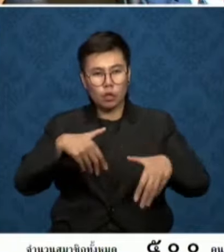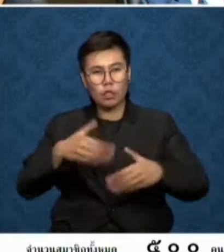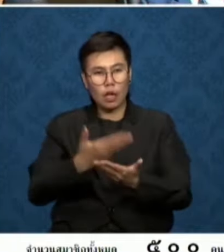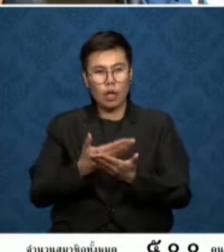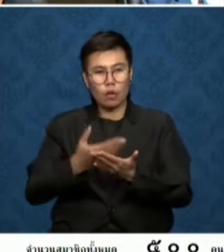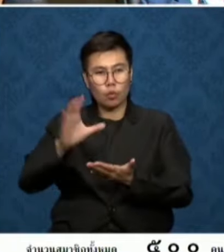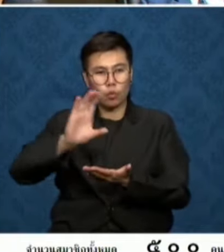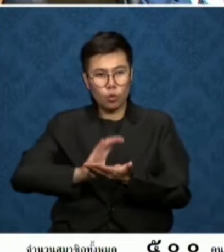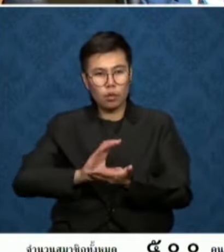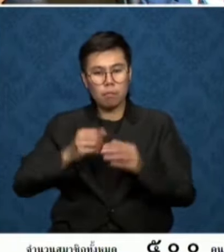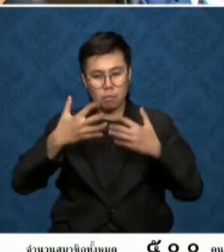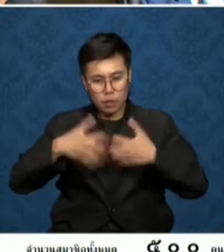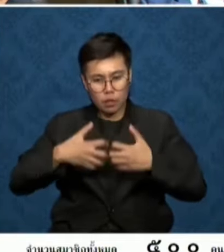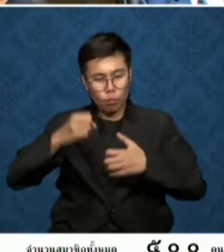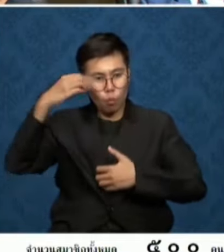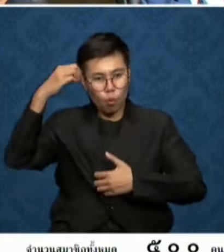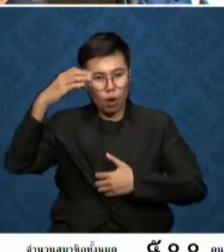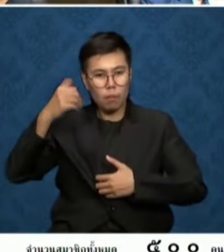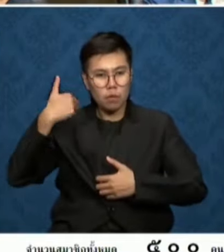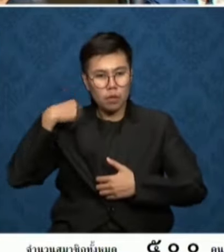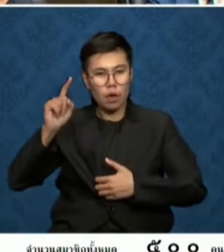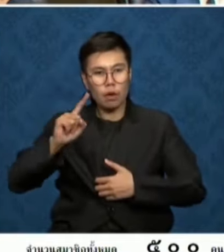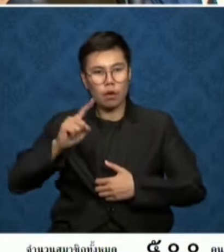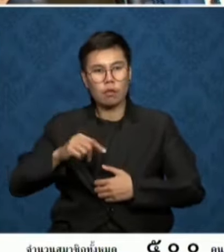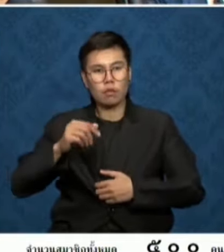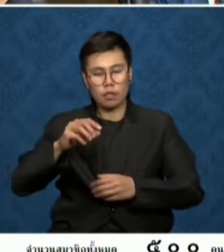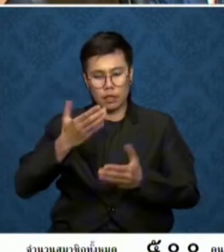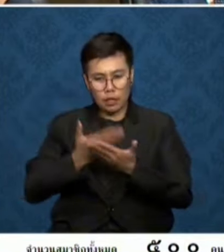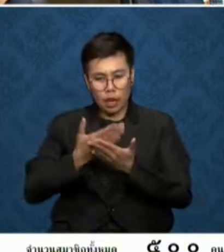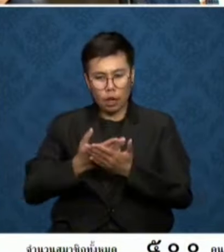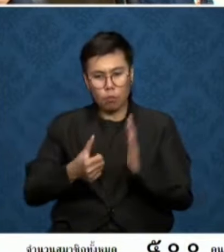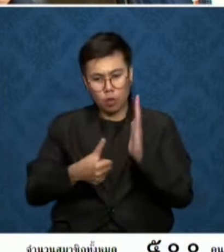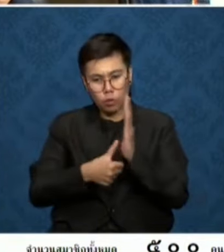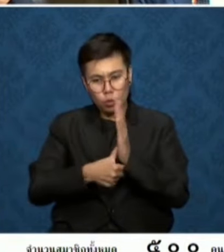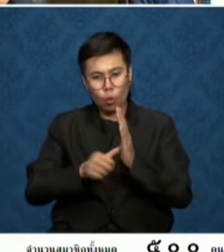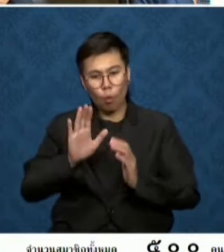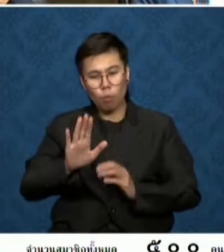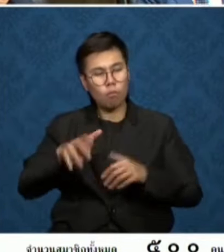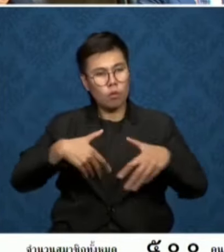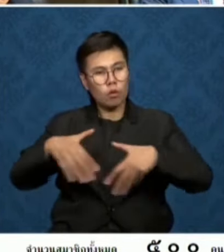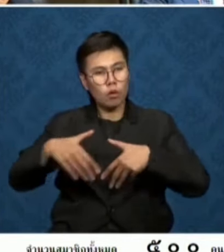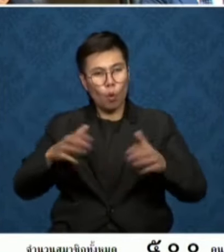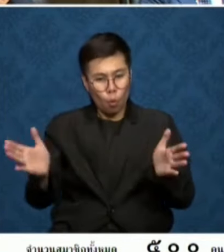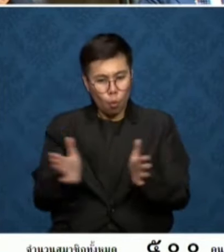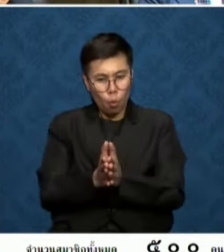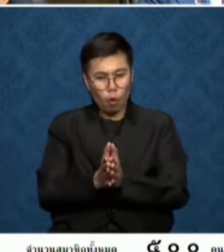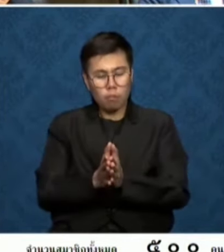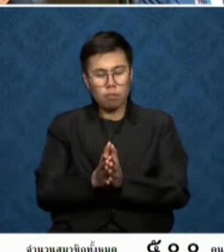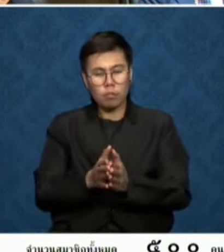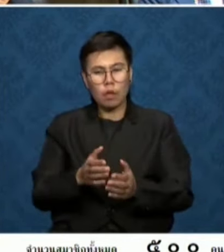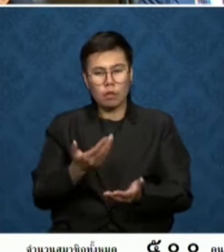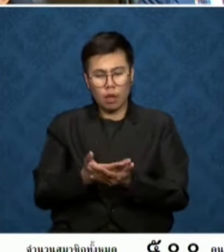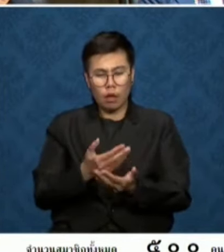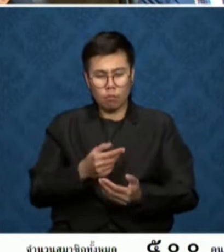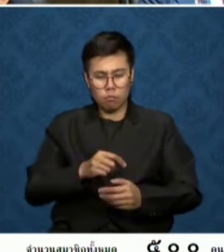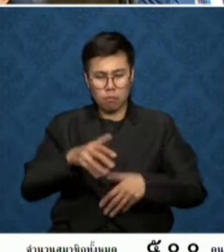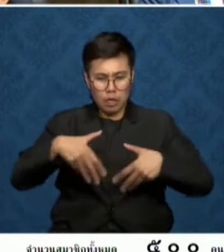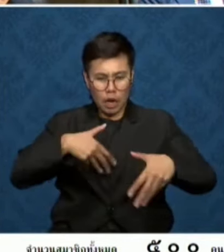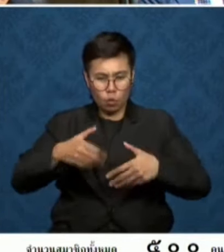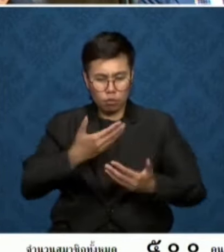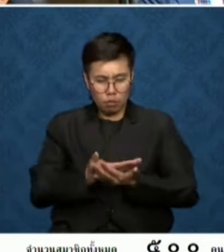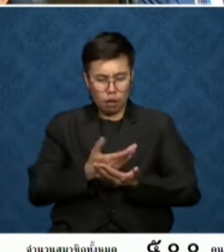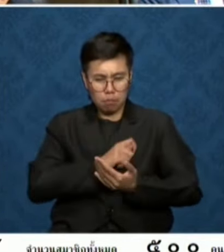ที่ใช้ในการผลิตโรงไฟฟ้าที่มาจากงบประมาณแผ่นดินมารวมคิดอยู่ในค่าไฟของพี่น้องประชาชนครับจากที่